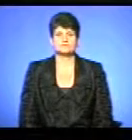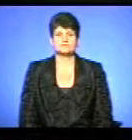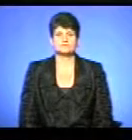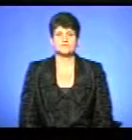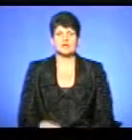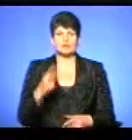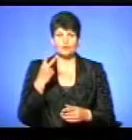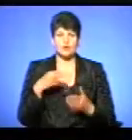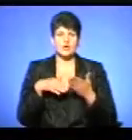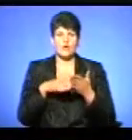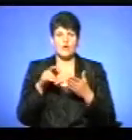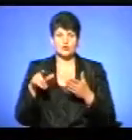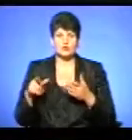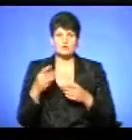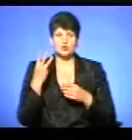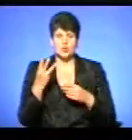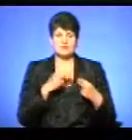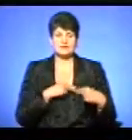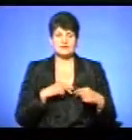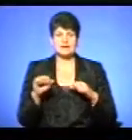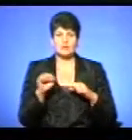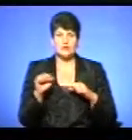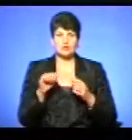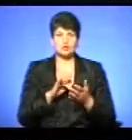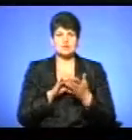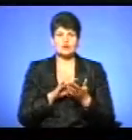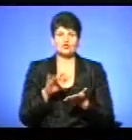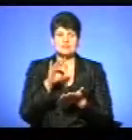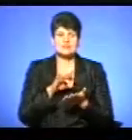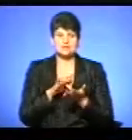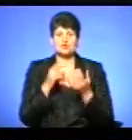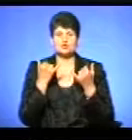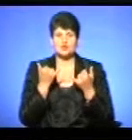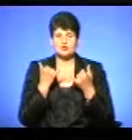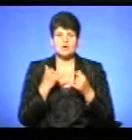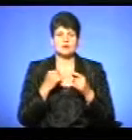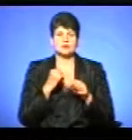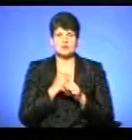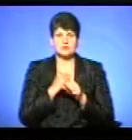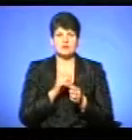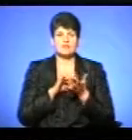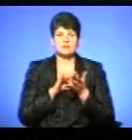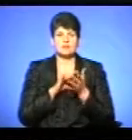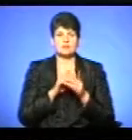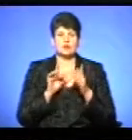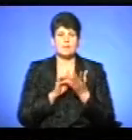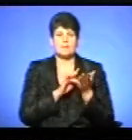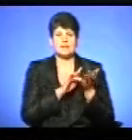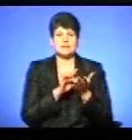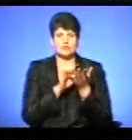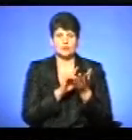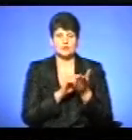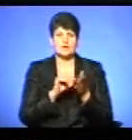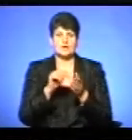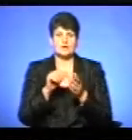Двоє волонтерів та троє працівників Теребовлянського туристичного центру сьогодні влаштували велосипедну мандрівку, під час якої маркували